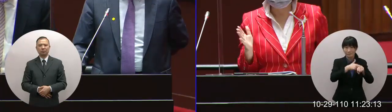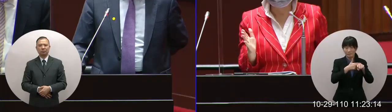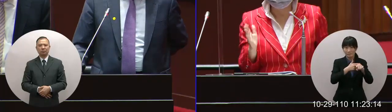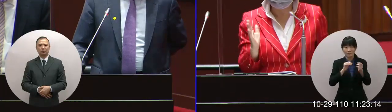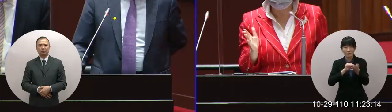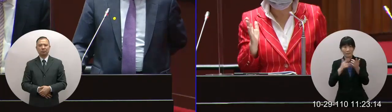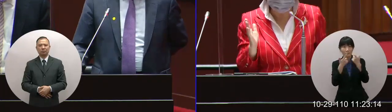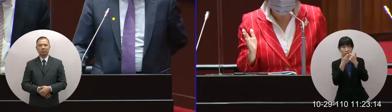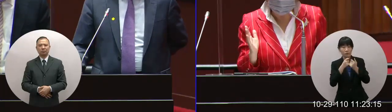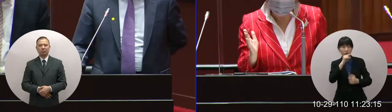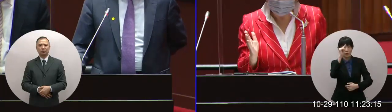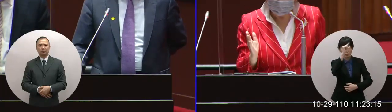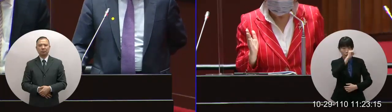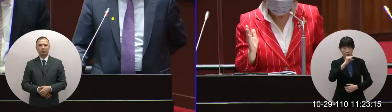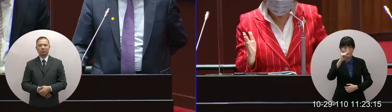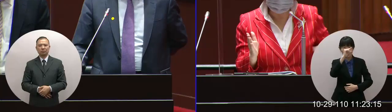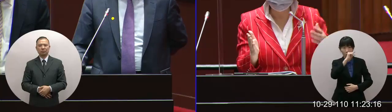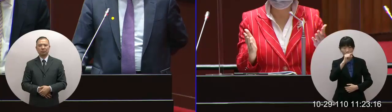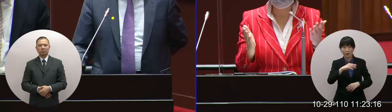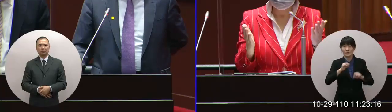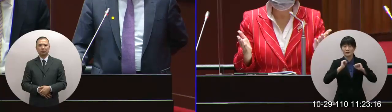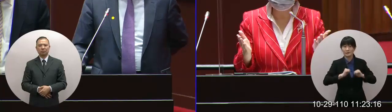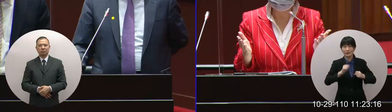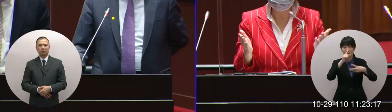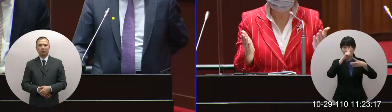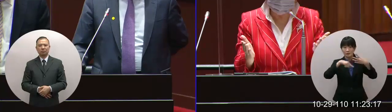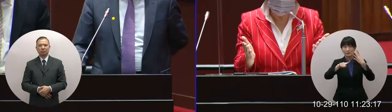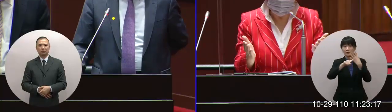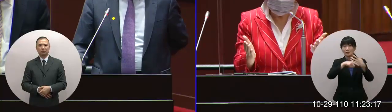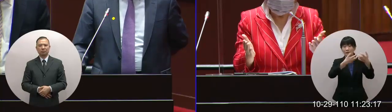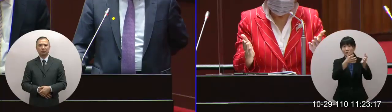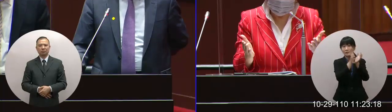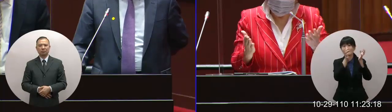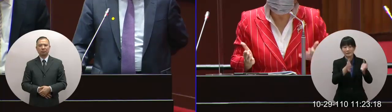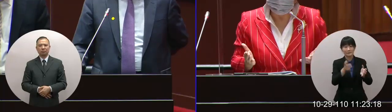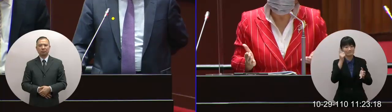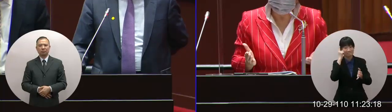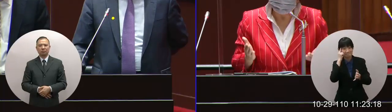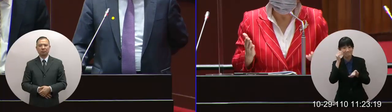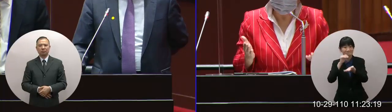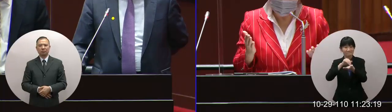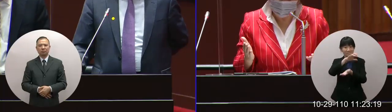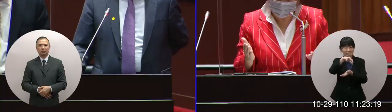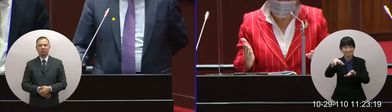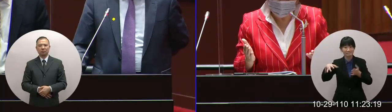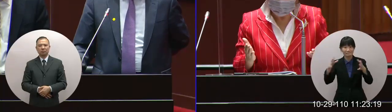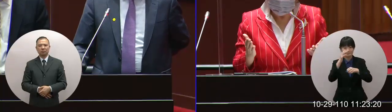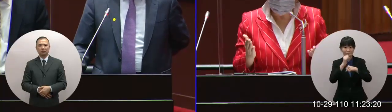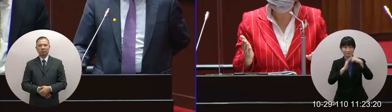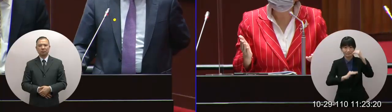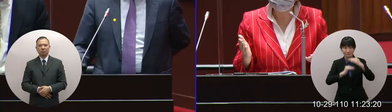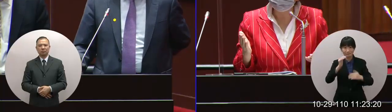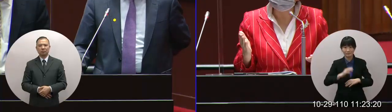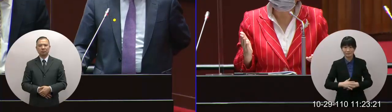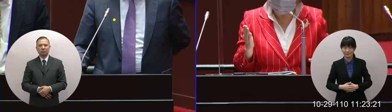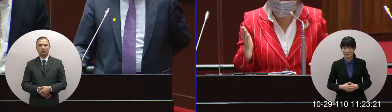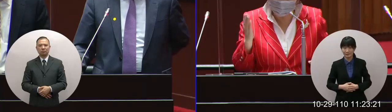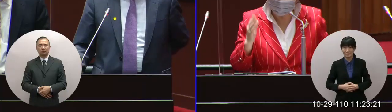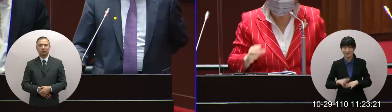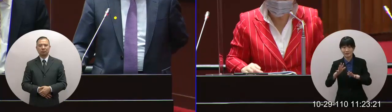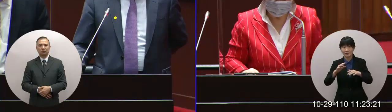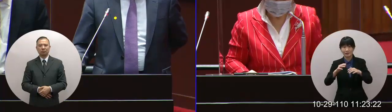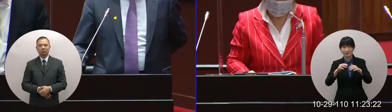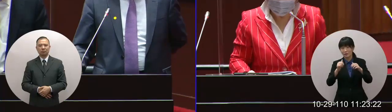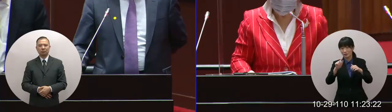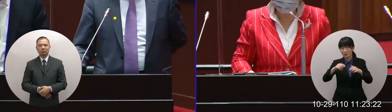的时候成立健康事业部，特别从医疗产业中挖来大将 UCLA 附设医院的院长